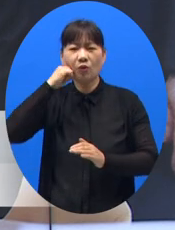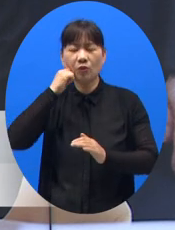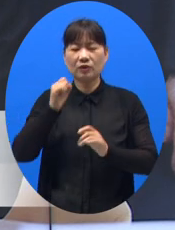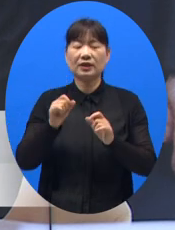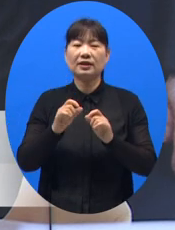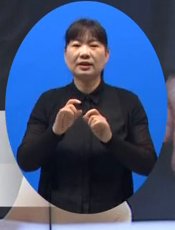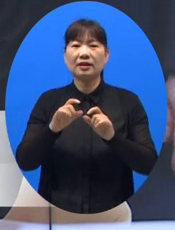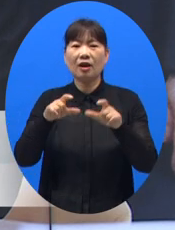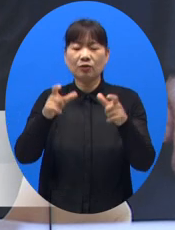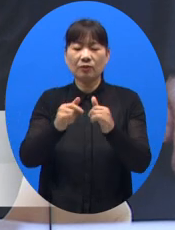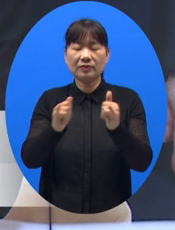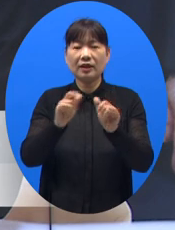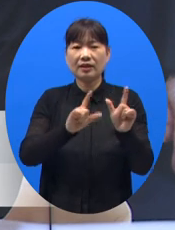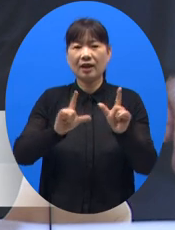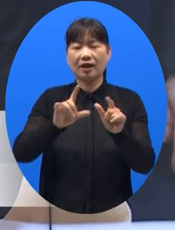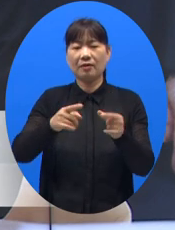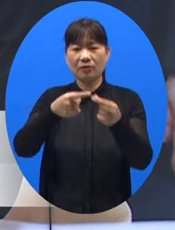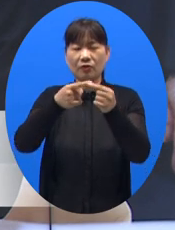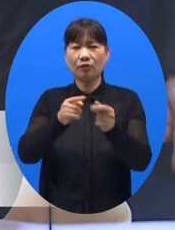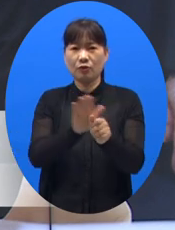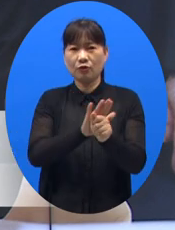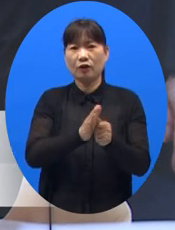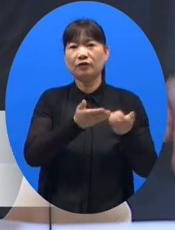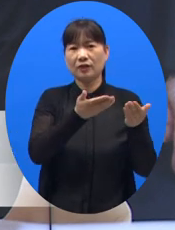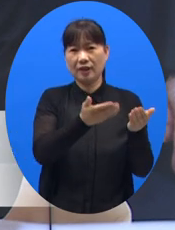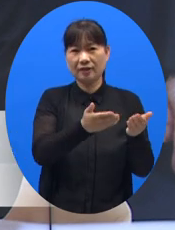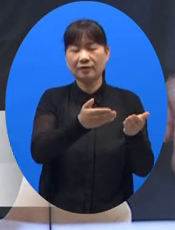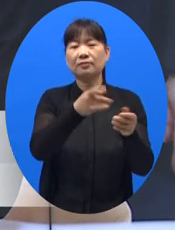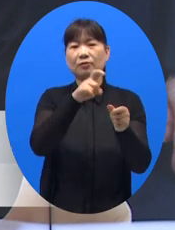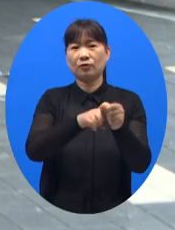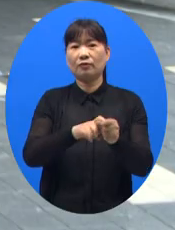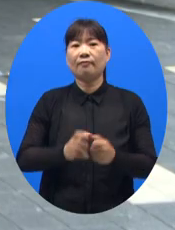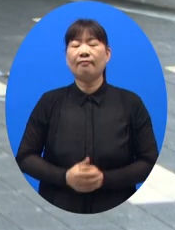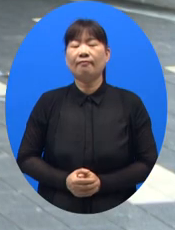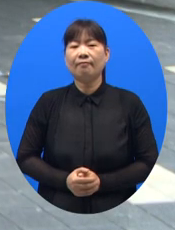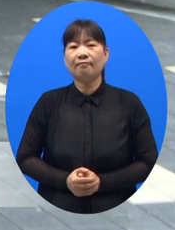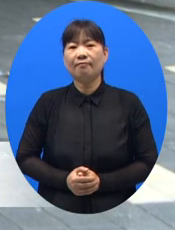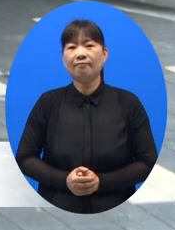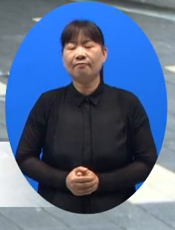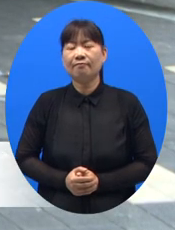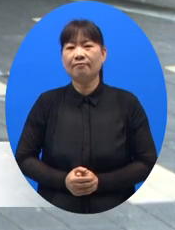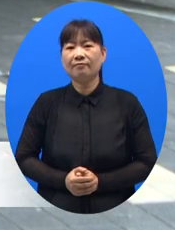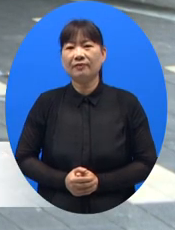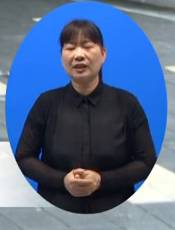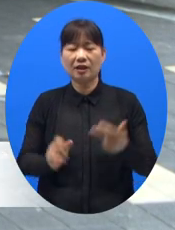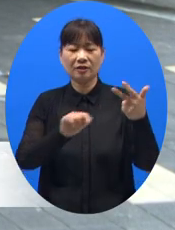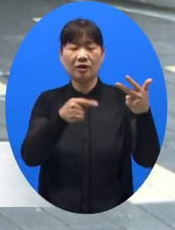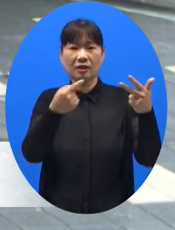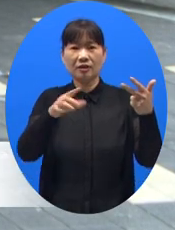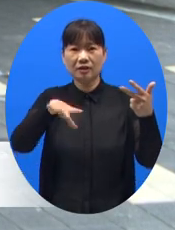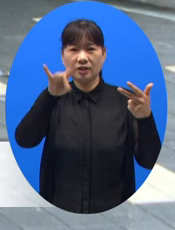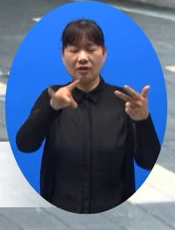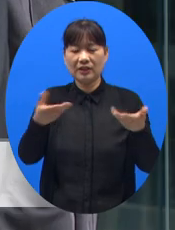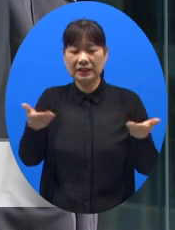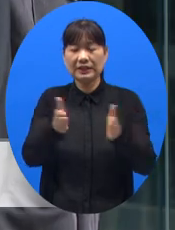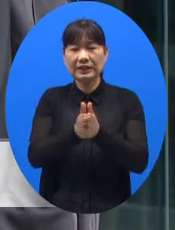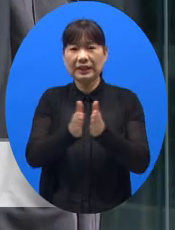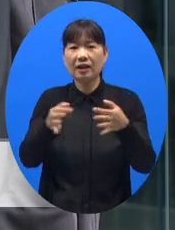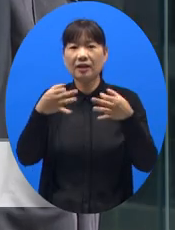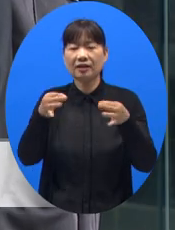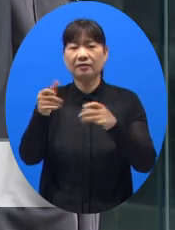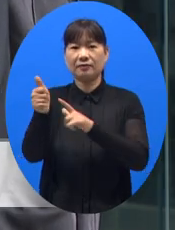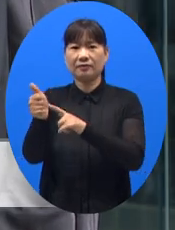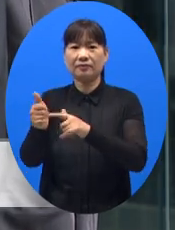보증 께 따는 겁니다 이슬비 기자의 보돕니다 7월 1일 첫 출구 내 나선 김동현